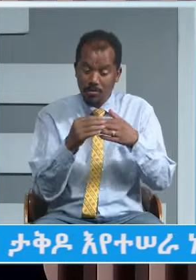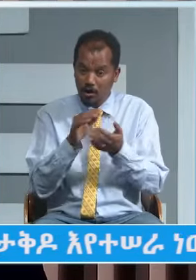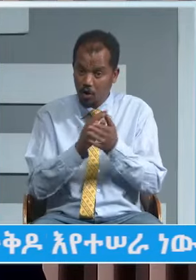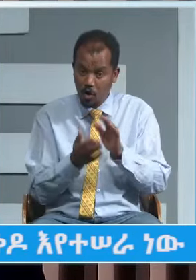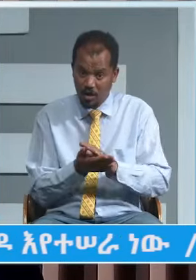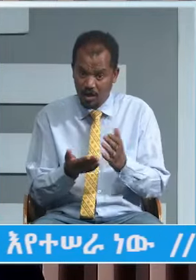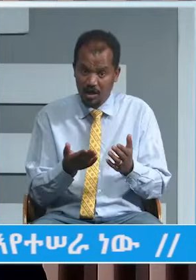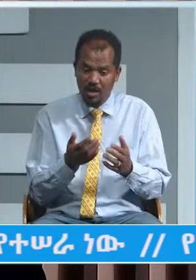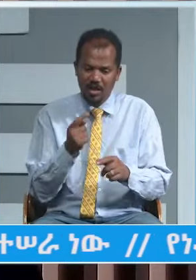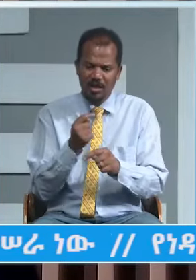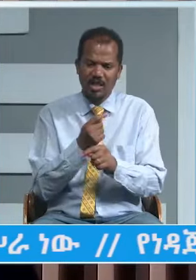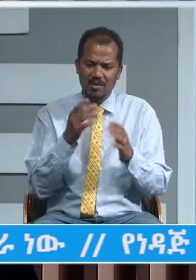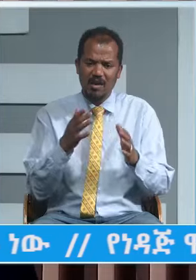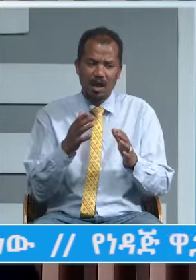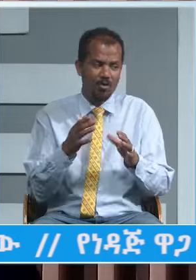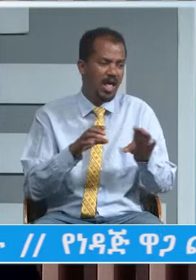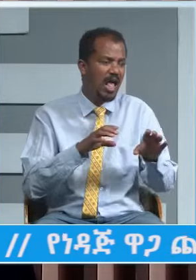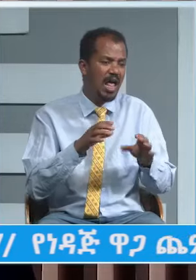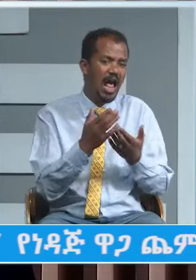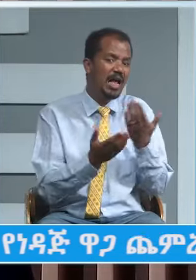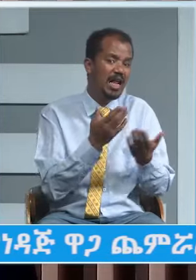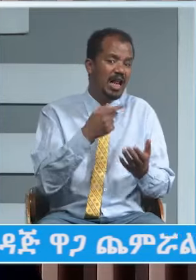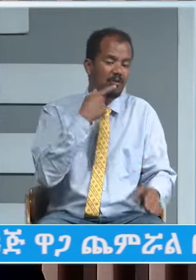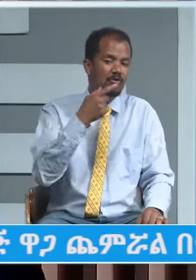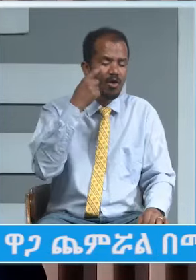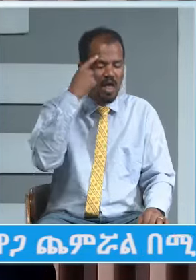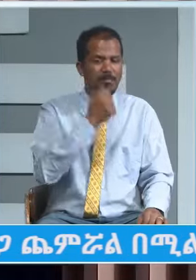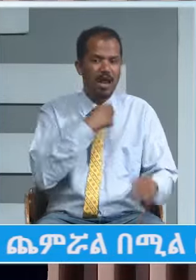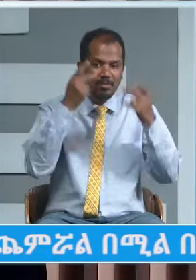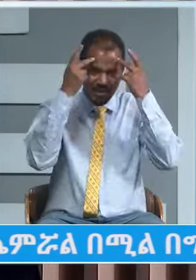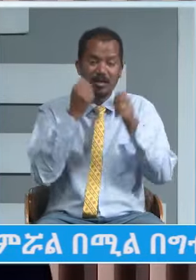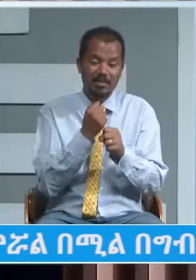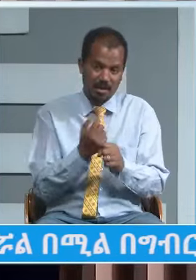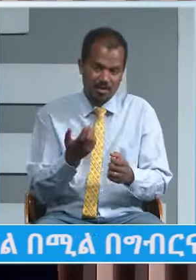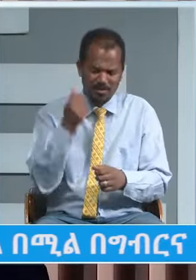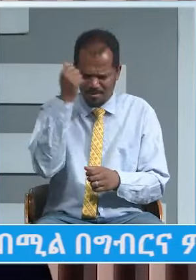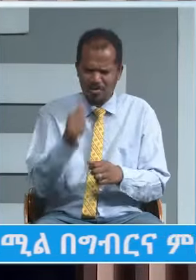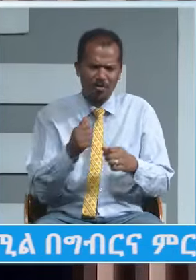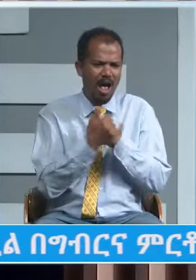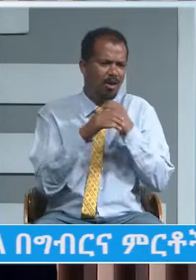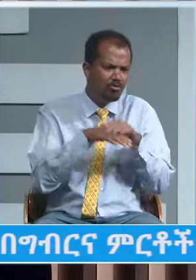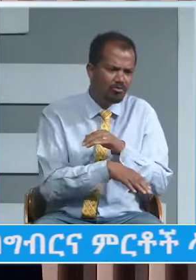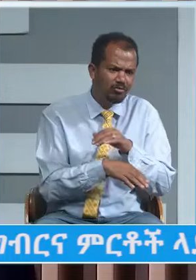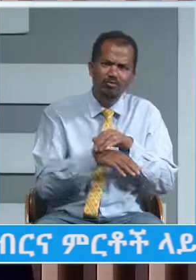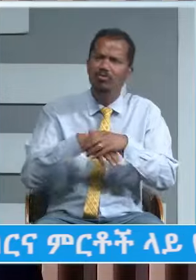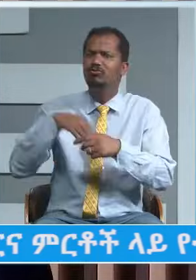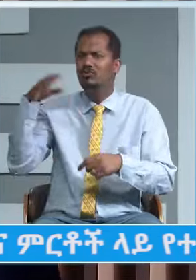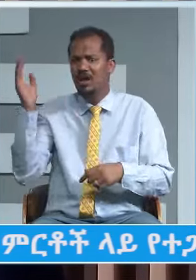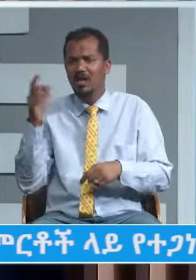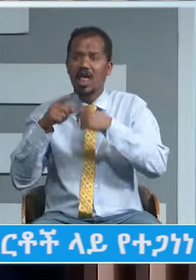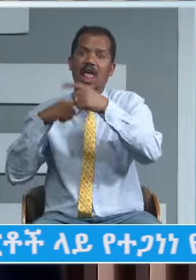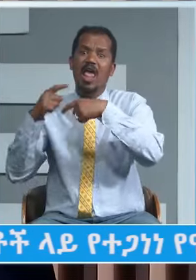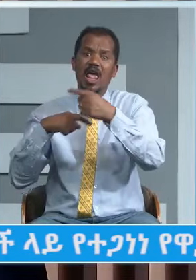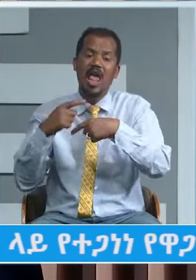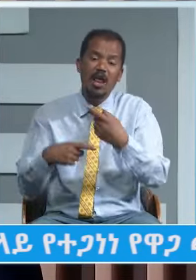ፈጠራ ነው ተግባራዊ እያደረግን ያለ ነው። ለሚኒስቴር መስሪያ ቤታችን ማለት ነው። ማንኛውም በሀገር ውስጥ የሚሆን ወደ ውጭ ሀገር